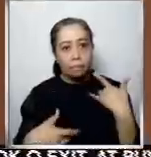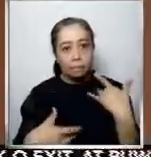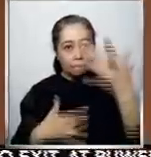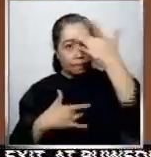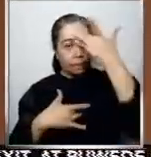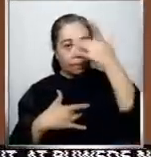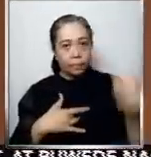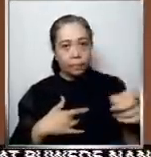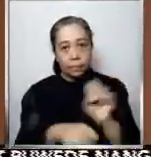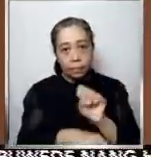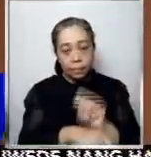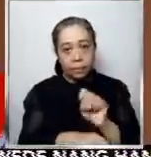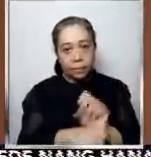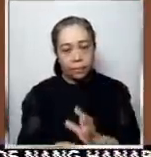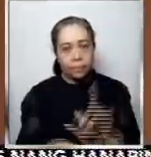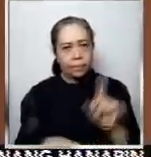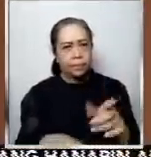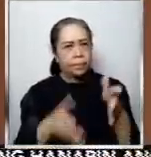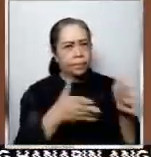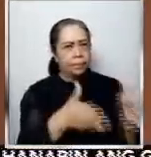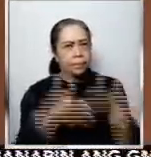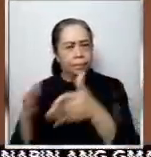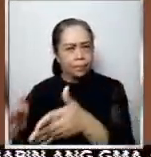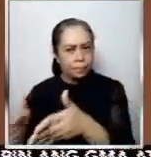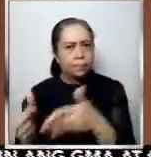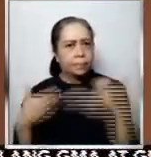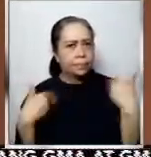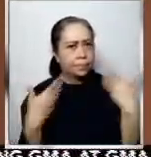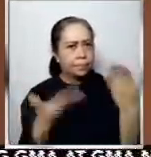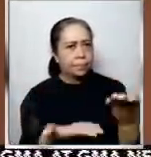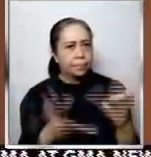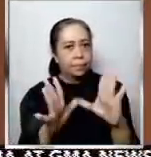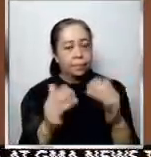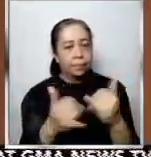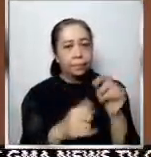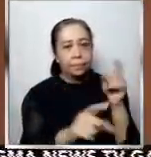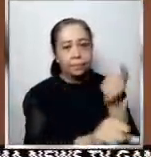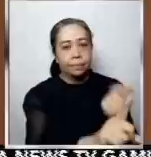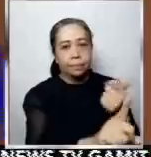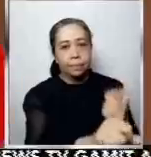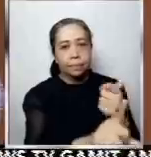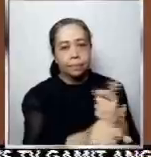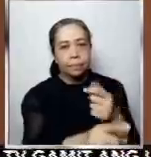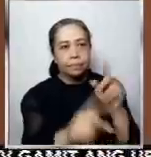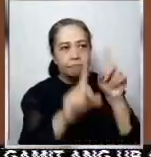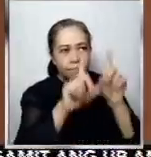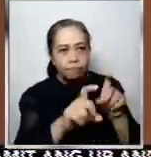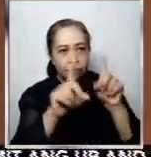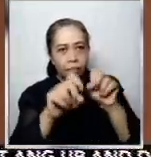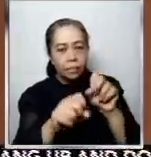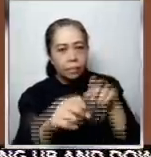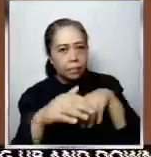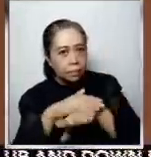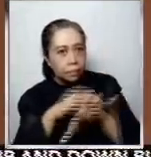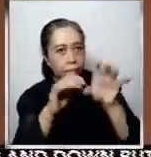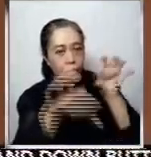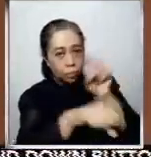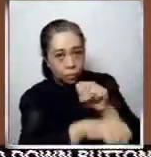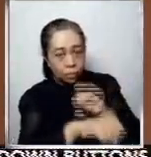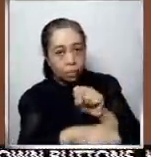mga pamamaraan na sa kumpanya ay nasiscreen yung mga workers na yung mga